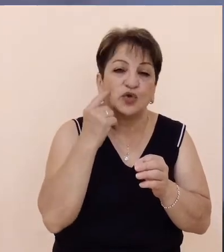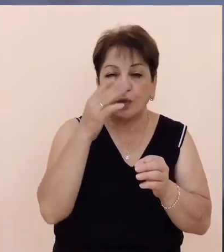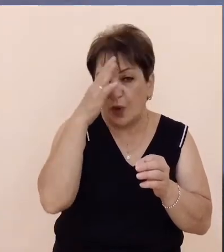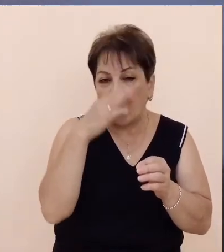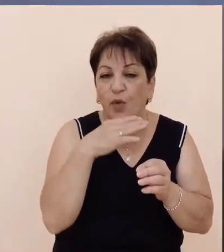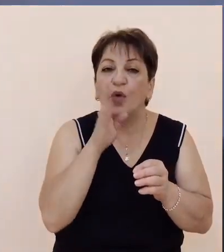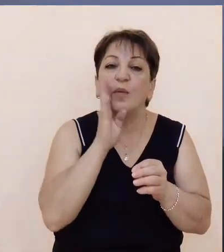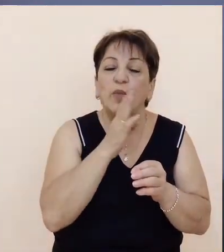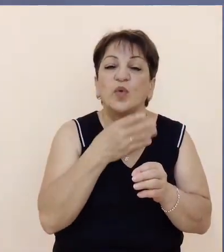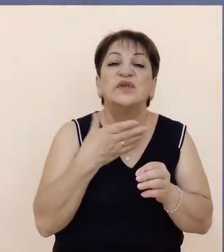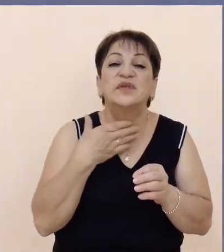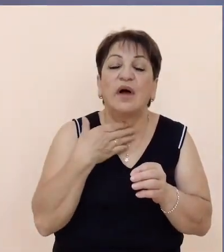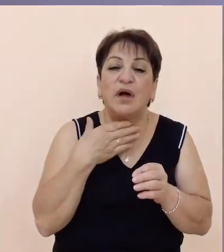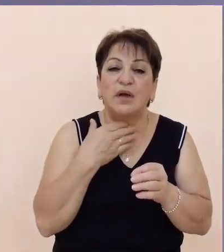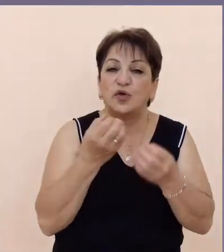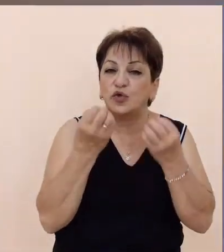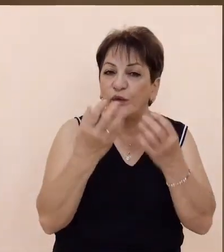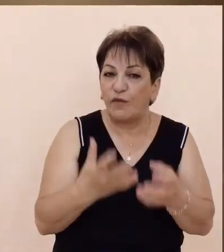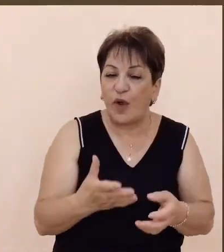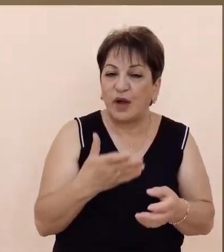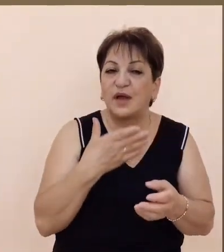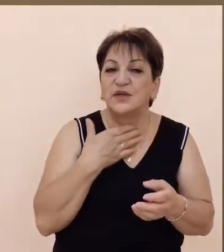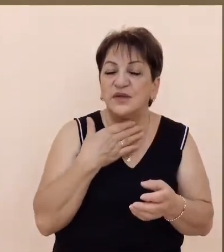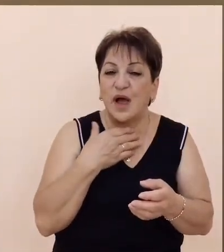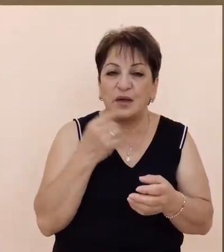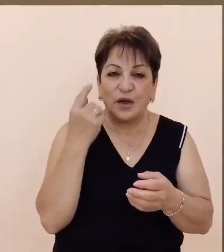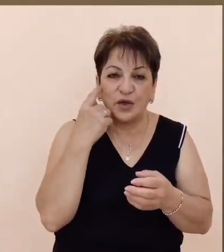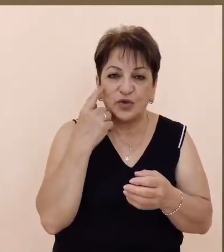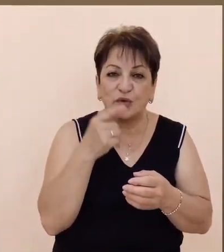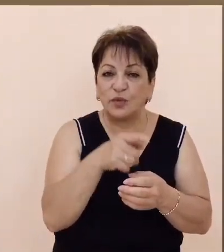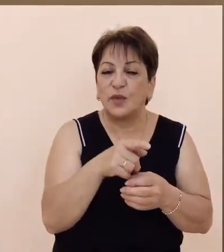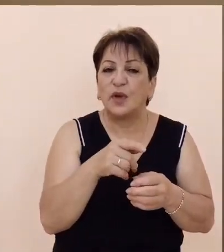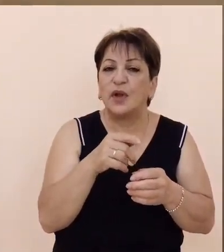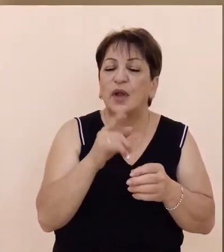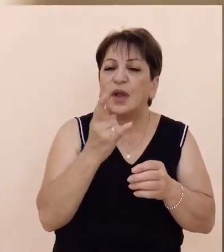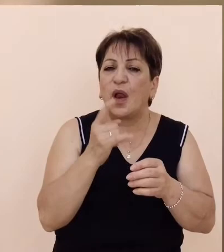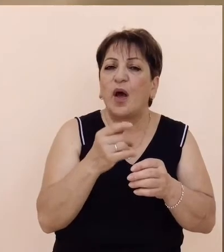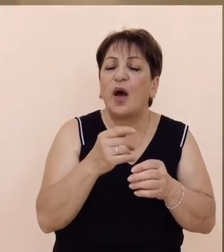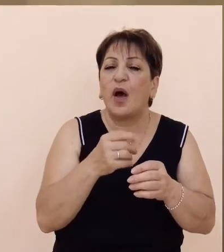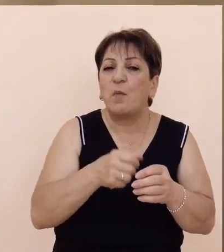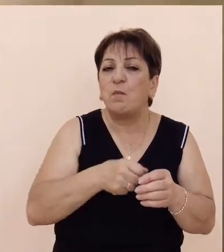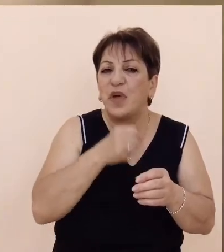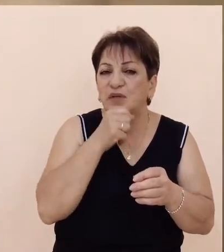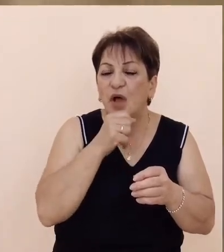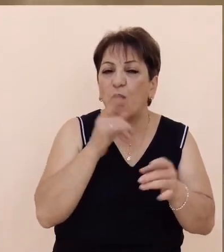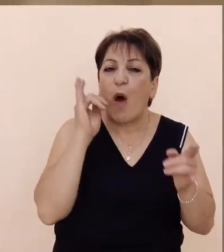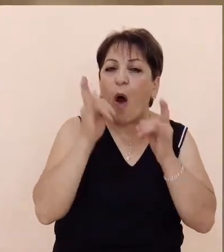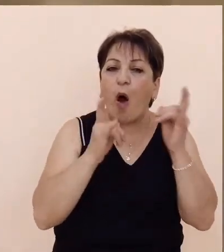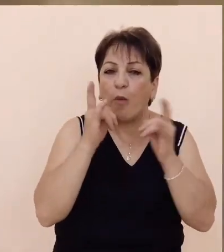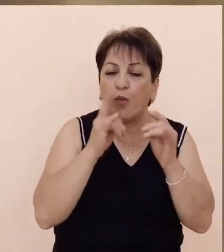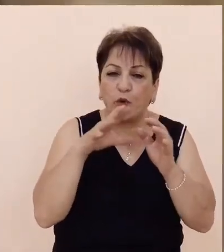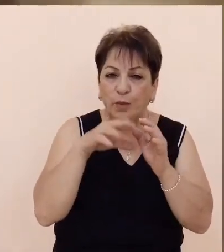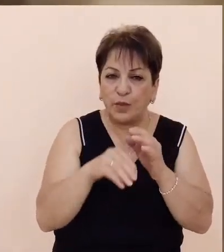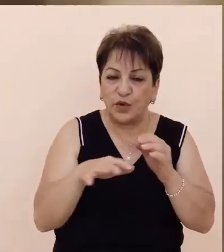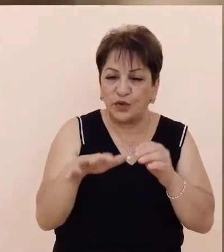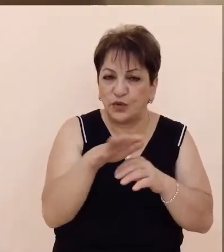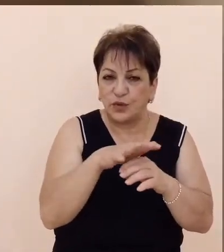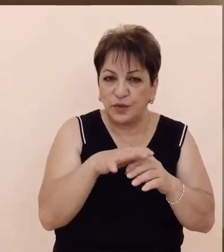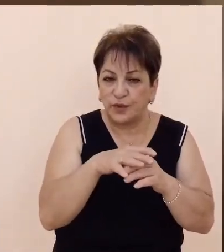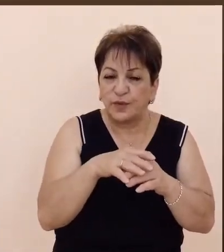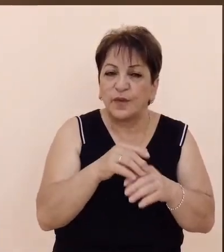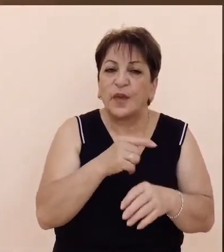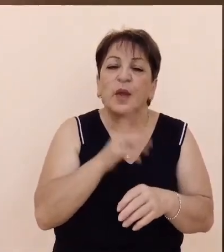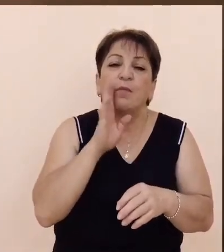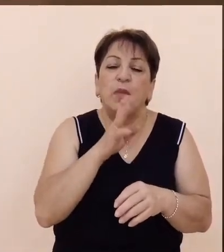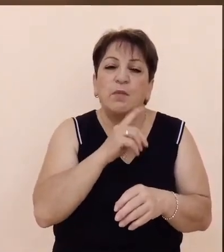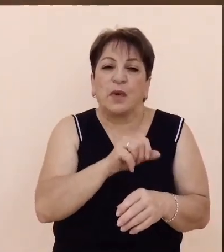հոր ձայները դառնում են սովորական։ Երեխան բավականին աղմկոտ միջավայրում է մեծանում, այնտեղ ուրեմն մոր սրտի